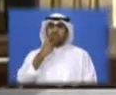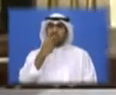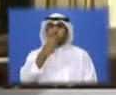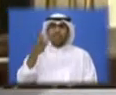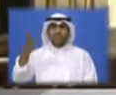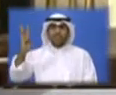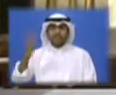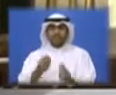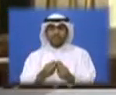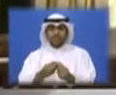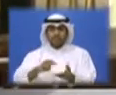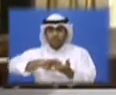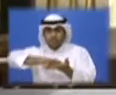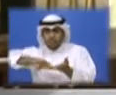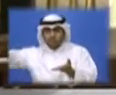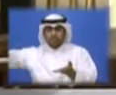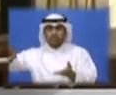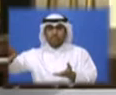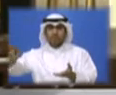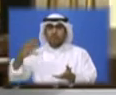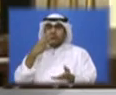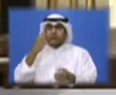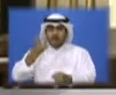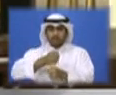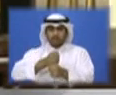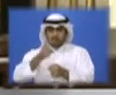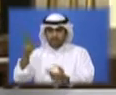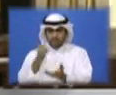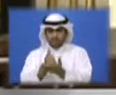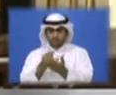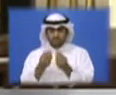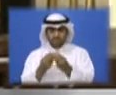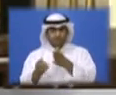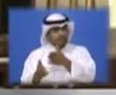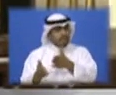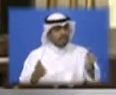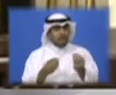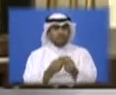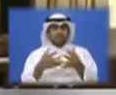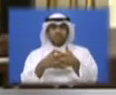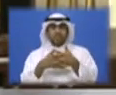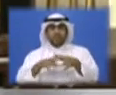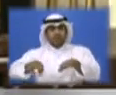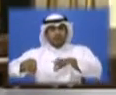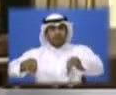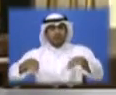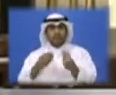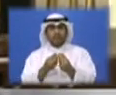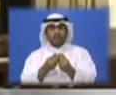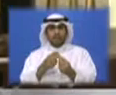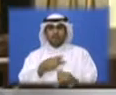109/2013 إنشاء الهيئة العامة للقوى العاملة. طبعا الهيئة تقوم بالإشراف على